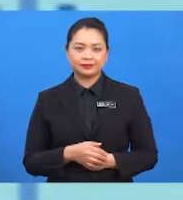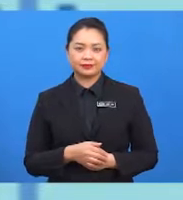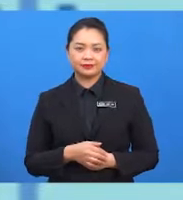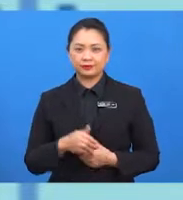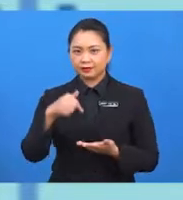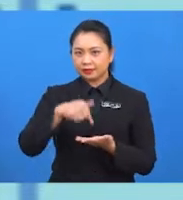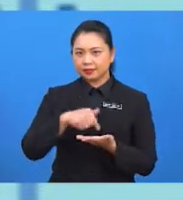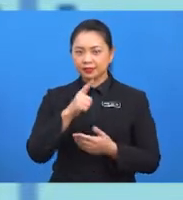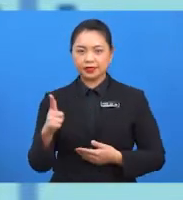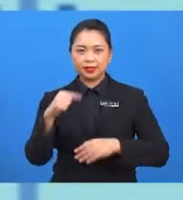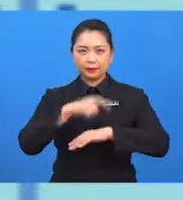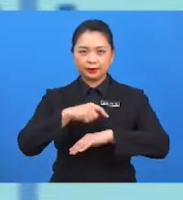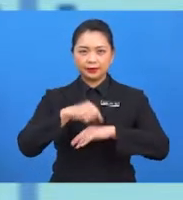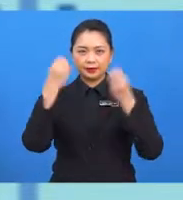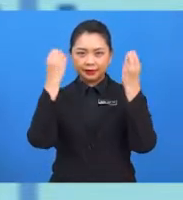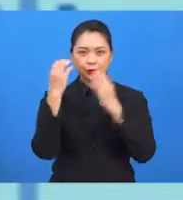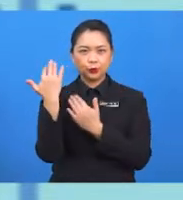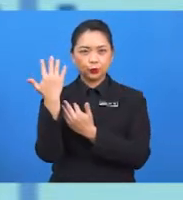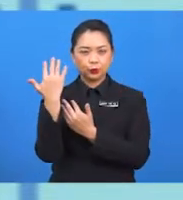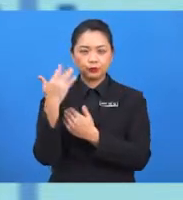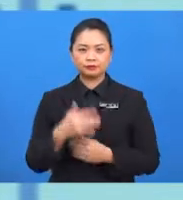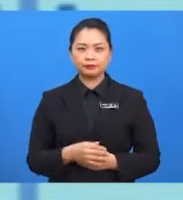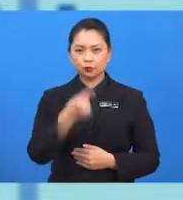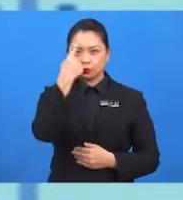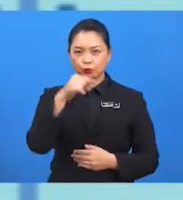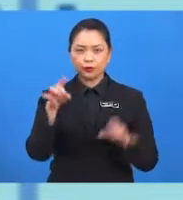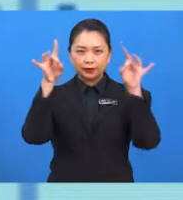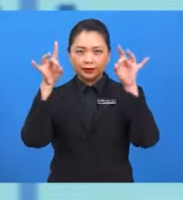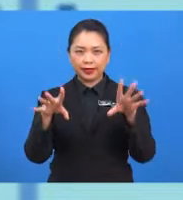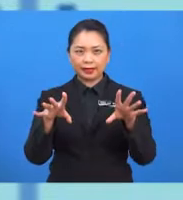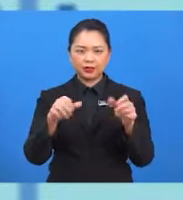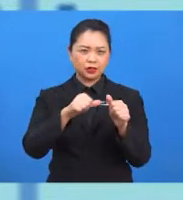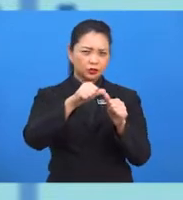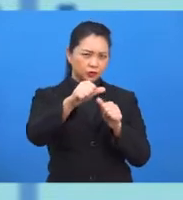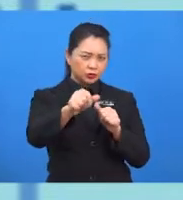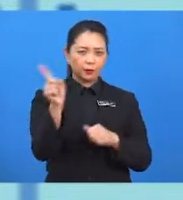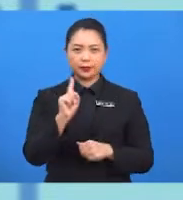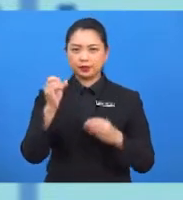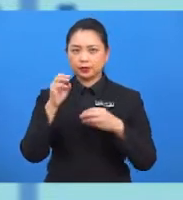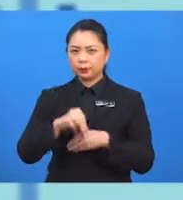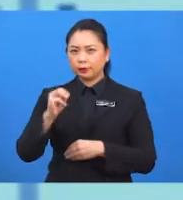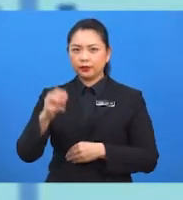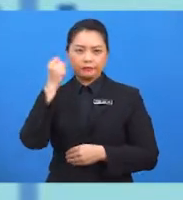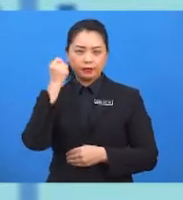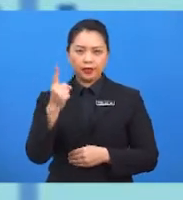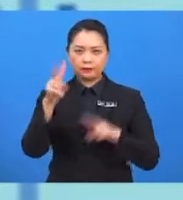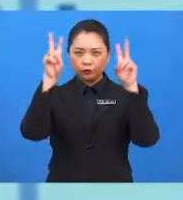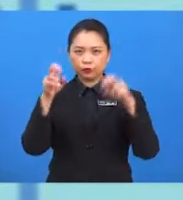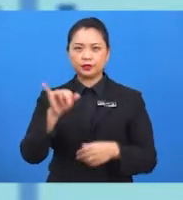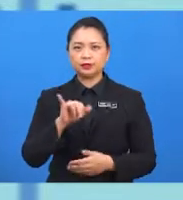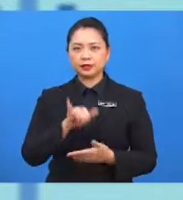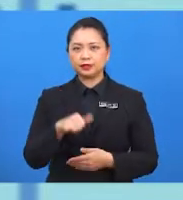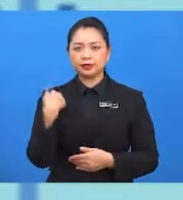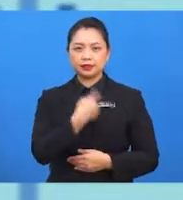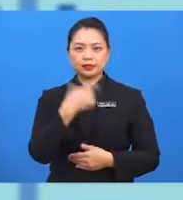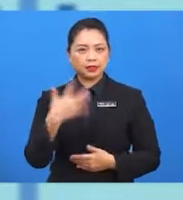haven't inilah Master yang Cikgu tunggu untuk menguji sejauhmana murid-murid faham takjub ya